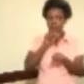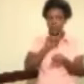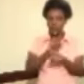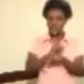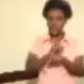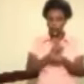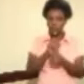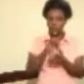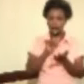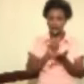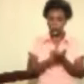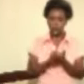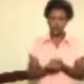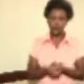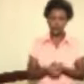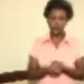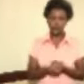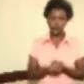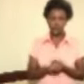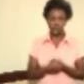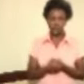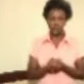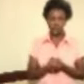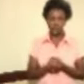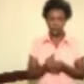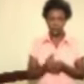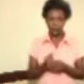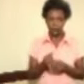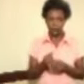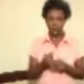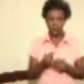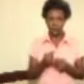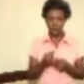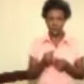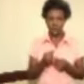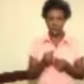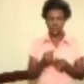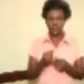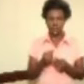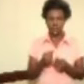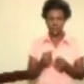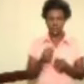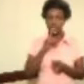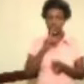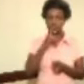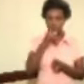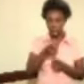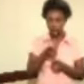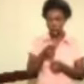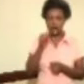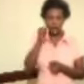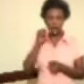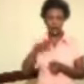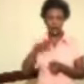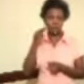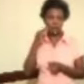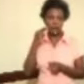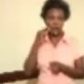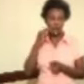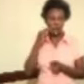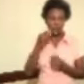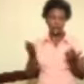il me débaille. Mon patron va dire ça. Ah oui, certainement. Certainement, il me débaille. Ok. De toute façon,